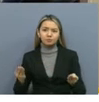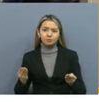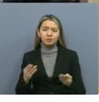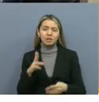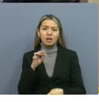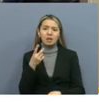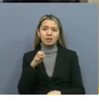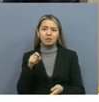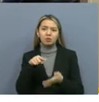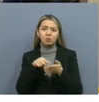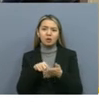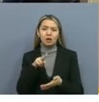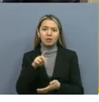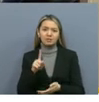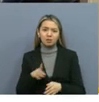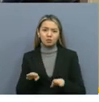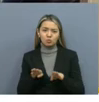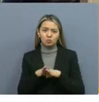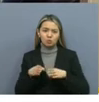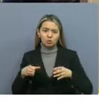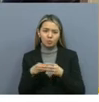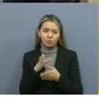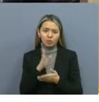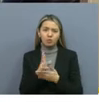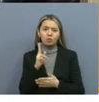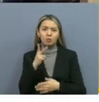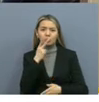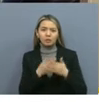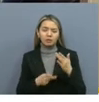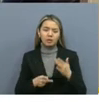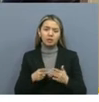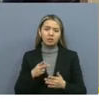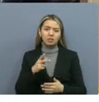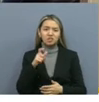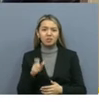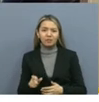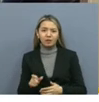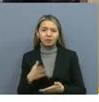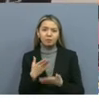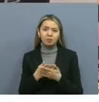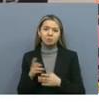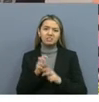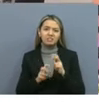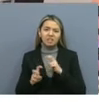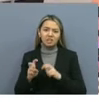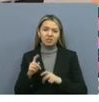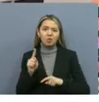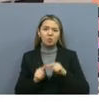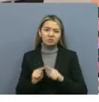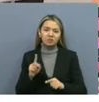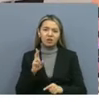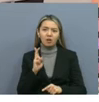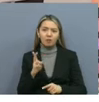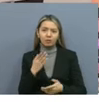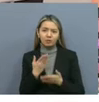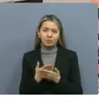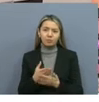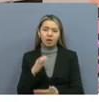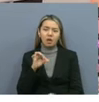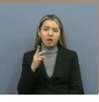лидер кезет деген тобымыз да бар. Бұл арқылы жоғалған адамдарды іздестіріп, жақындарын бір-бірімен қауыштырамыз. Ирина Владимировнаның